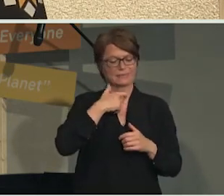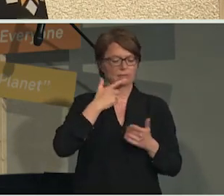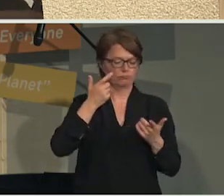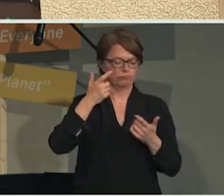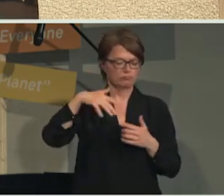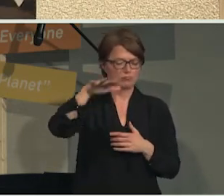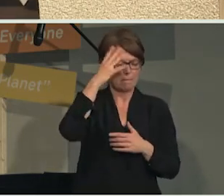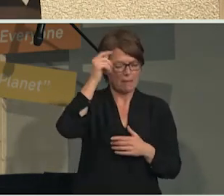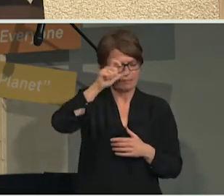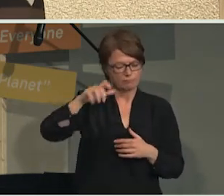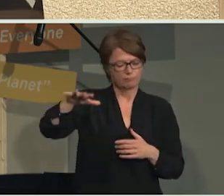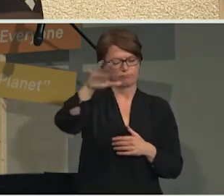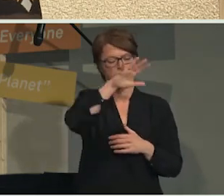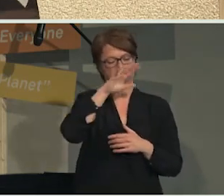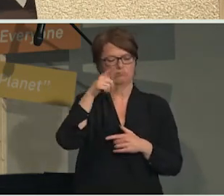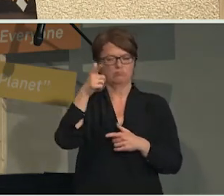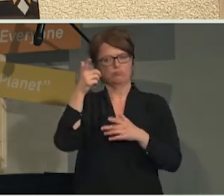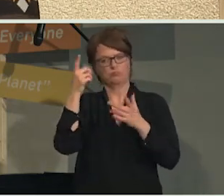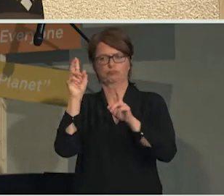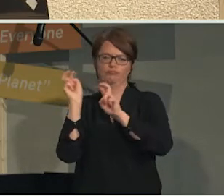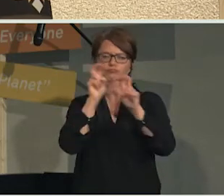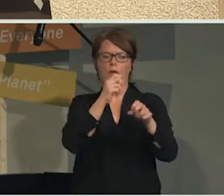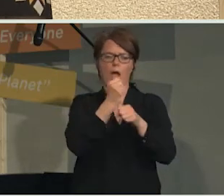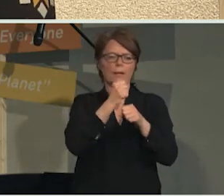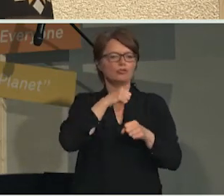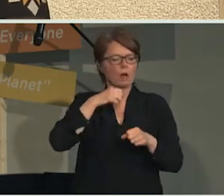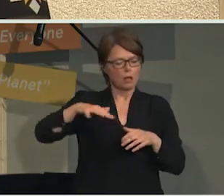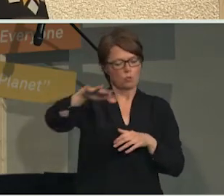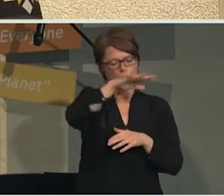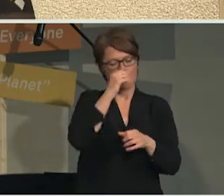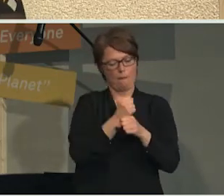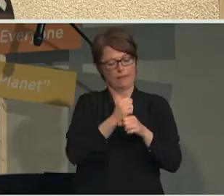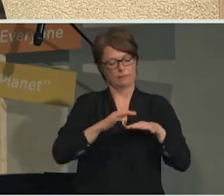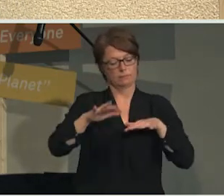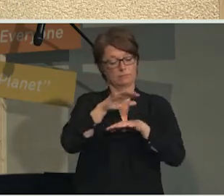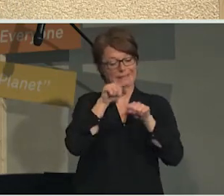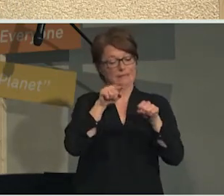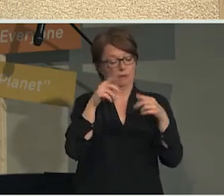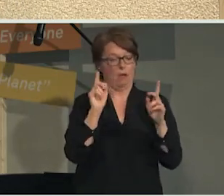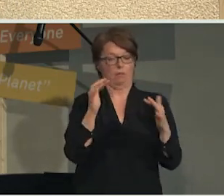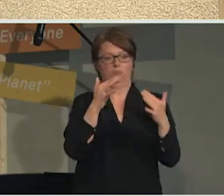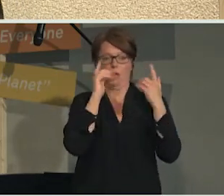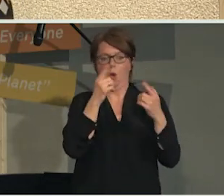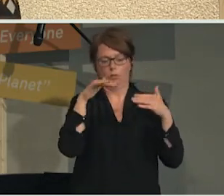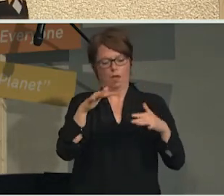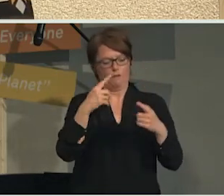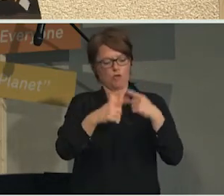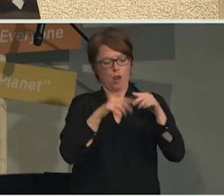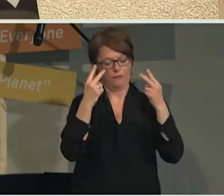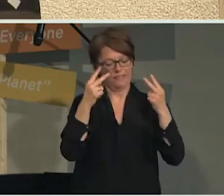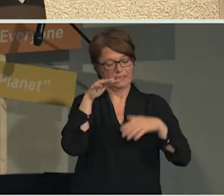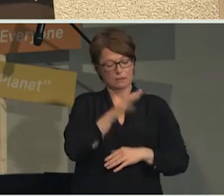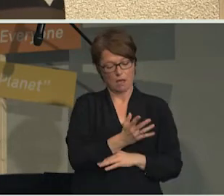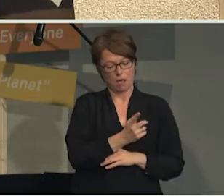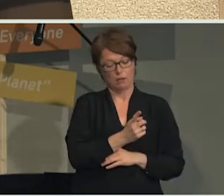den Rassismus als miteinander verwobene Hierarchien und Herrschaftssysteme anzuerkennen und wie groß die